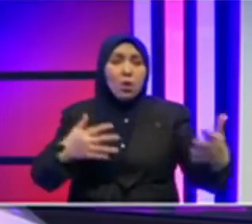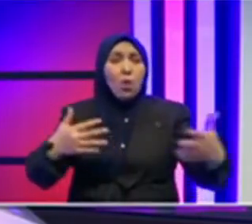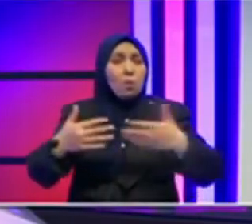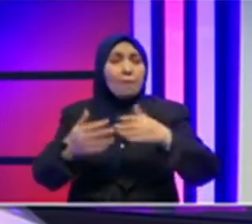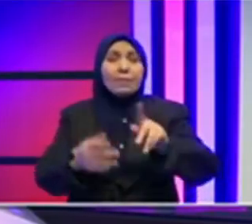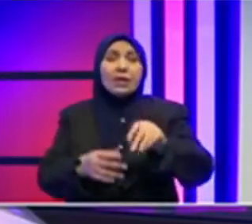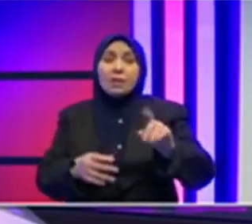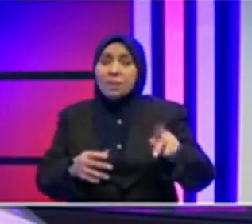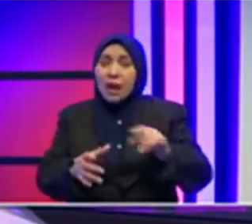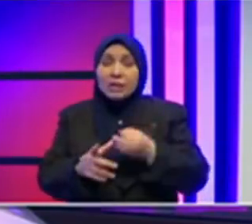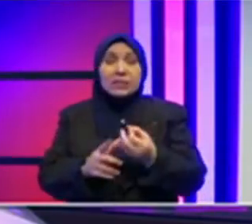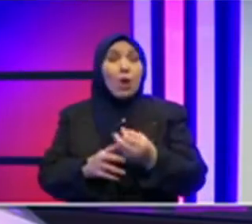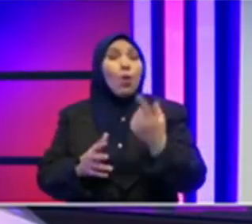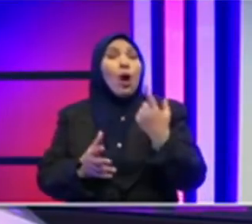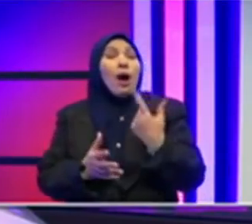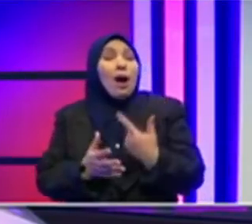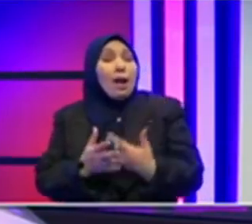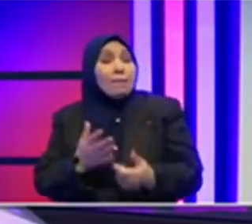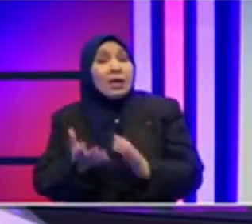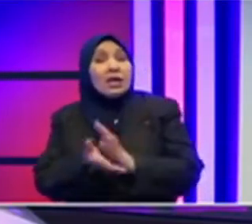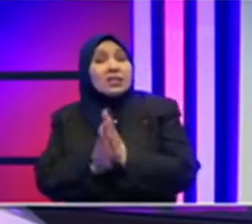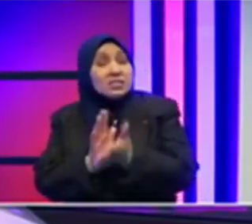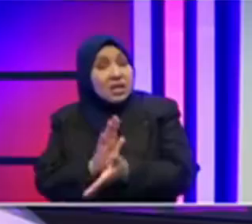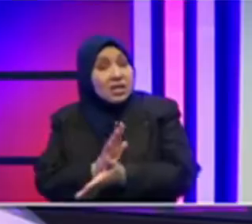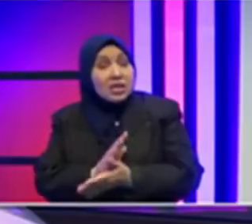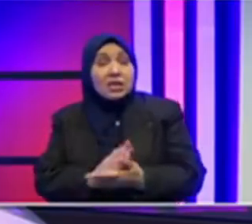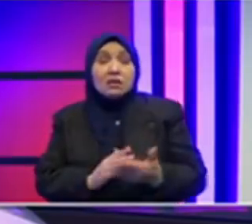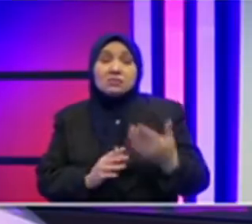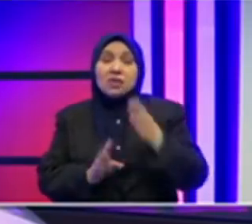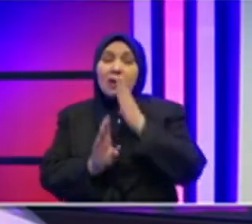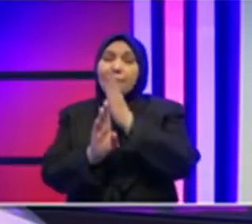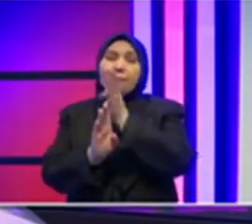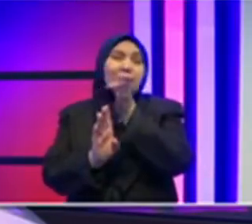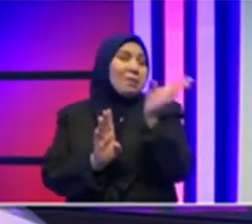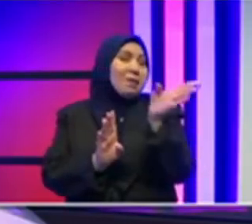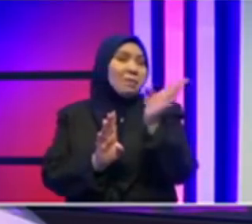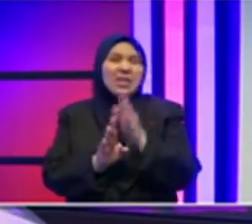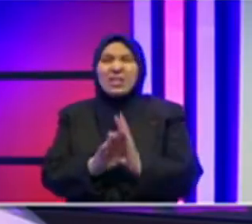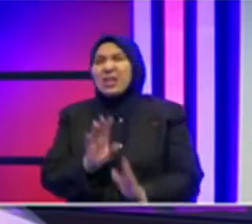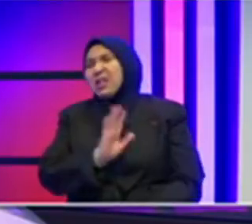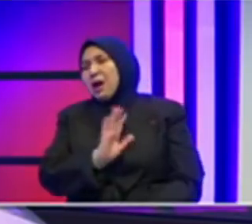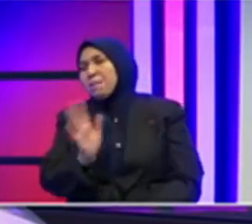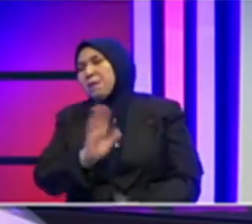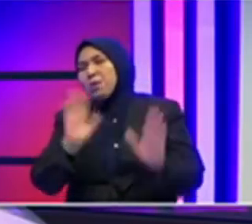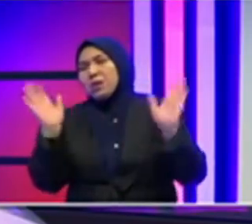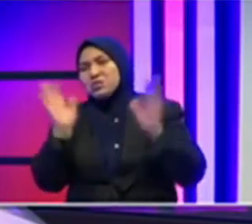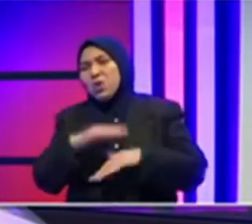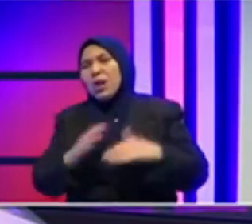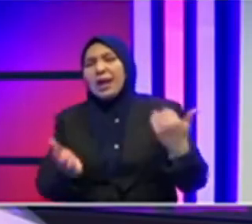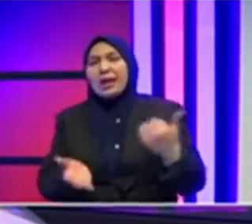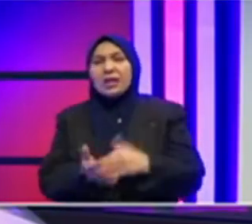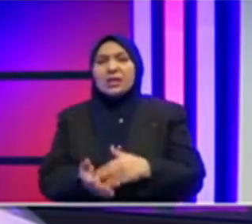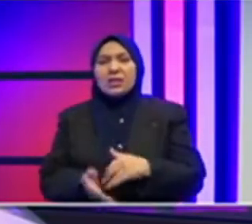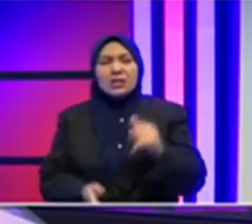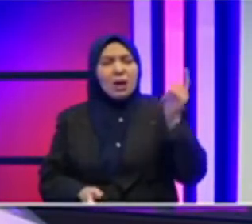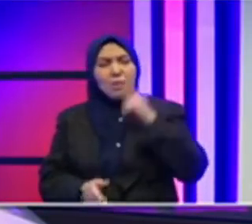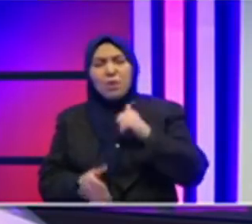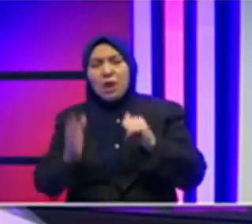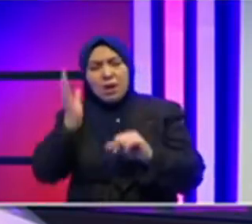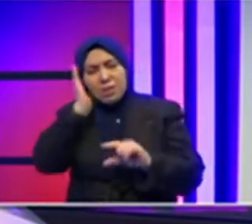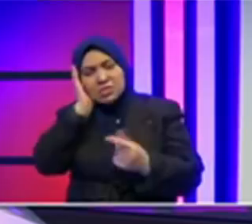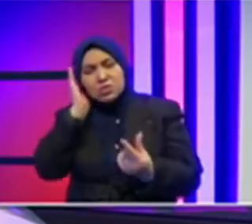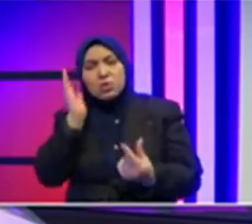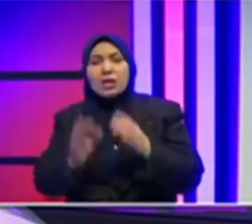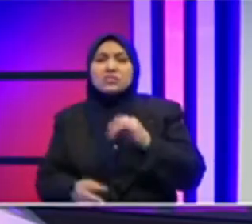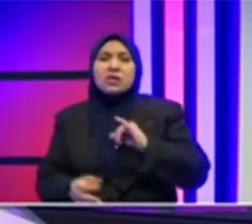maka inqalaba ala wajhihi, iaitu dia berpaling. Ya. Tak nak saya solat lagi dah kan, tak nak saya baca Quran, pasal